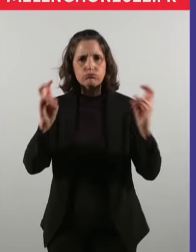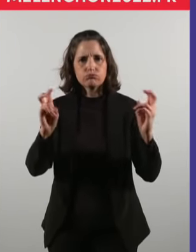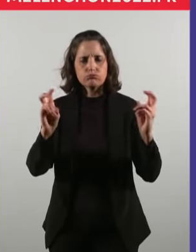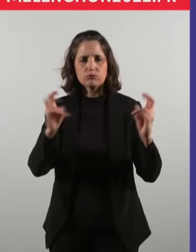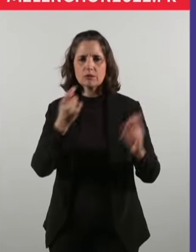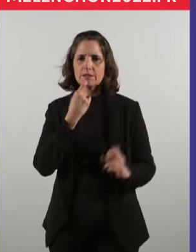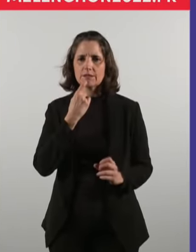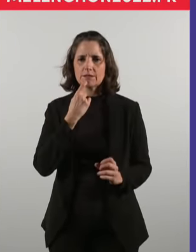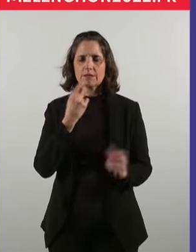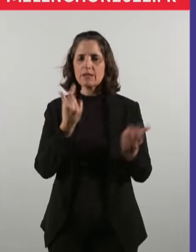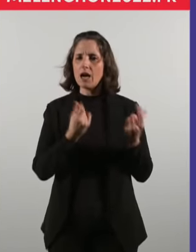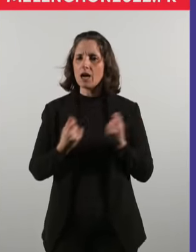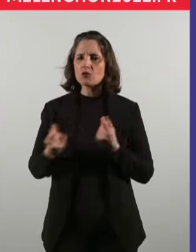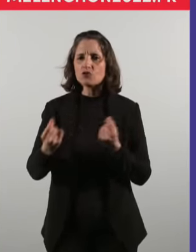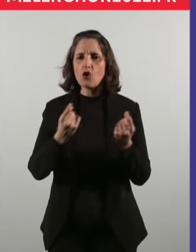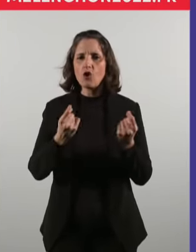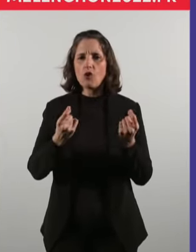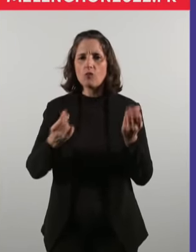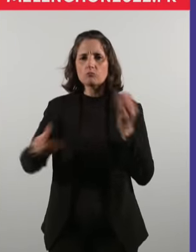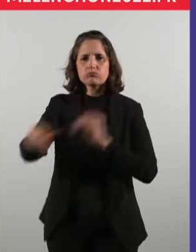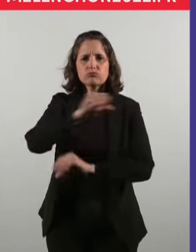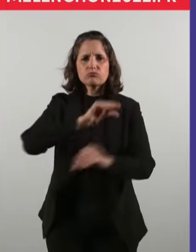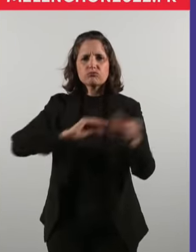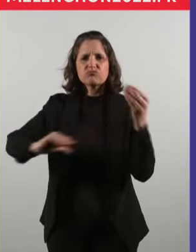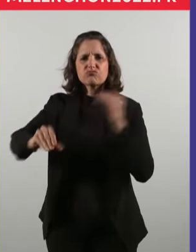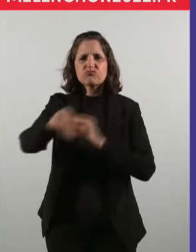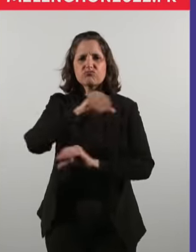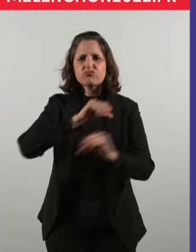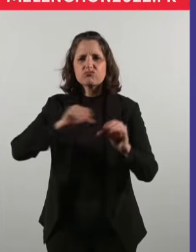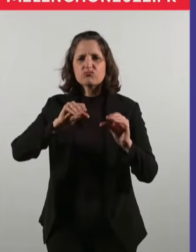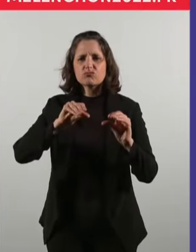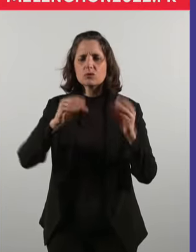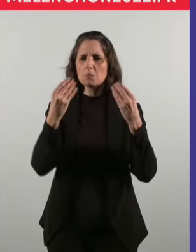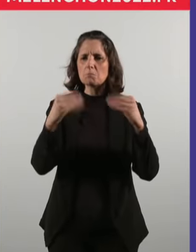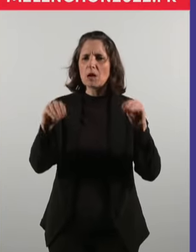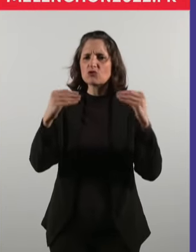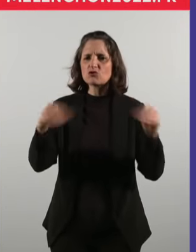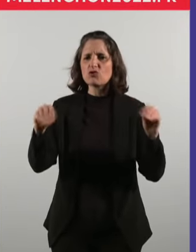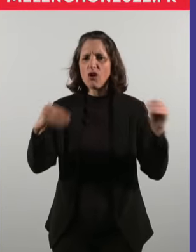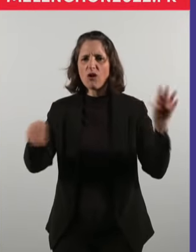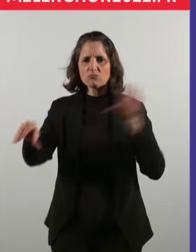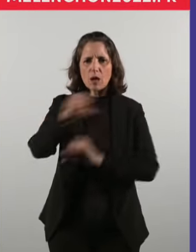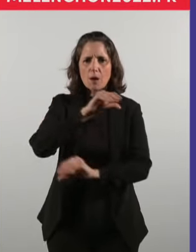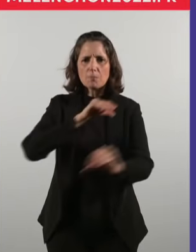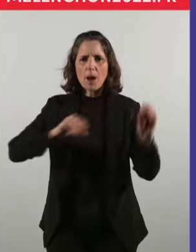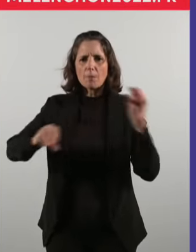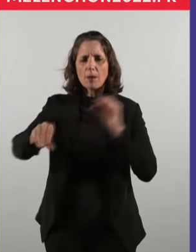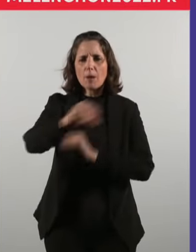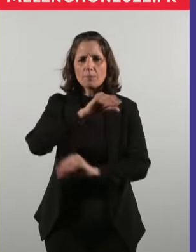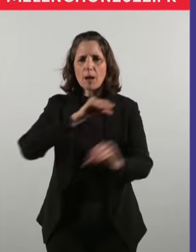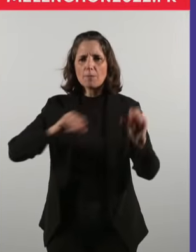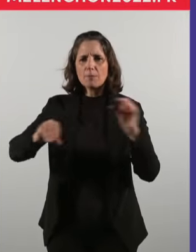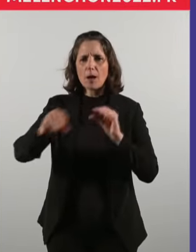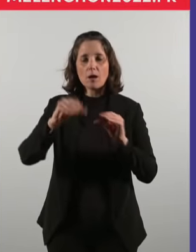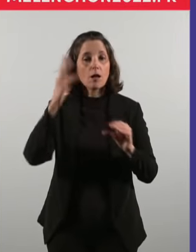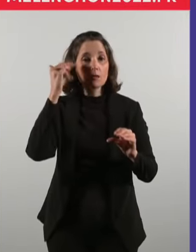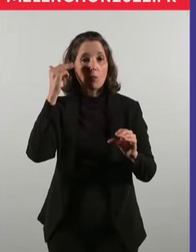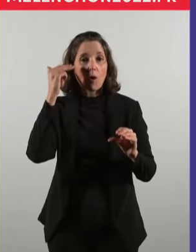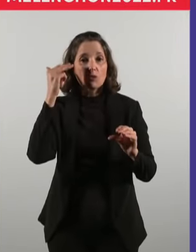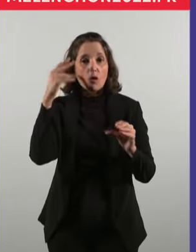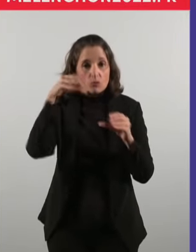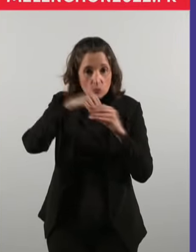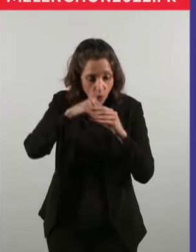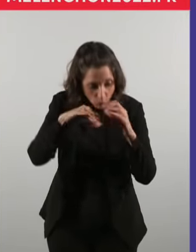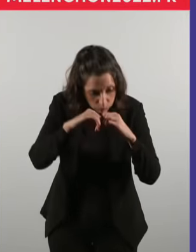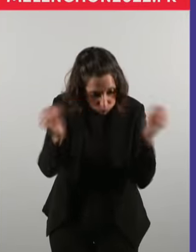d'argent échangé, de la quantité de marchandises échangées et vendues au cours d'une année, quelles que soient les marchandises.